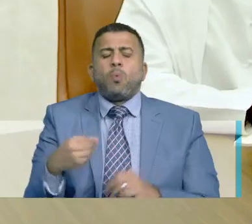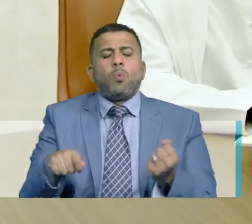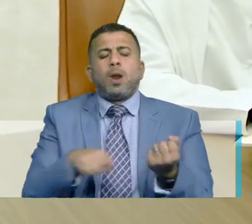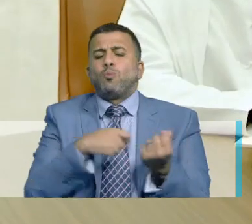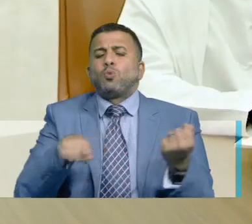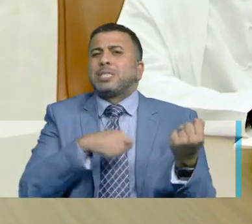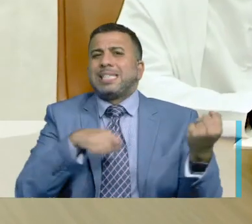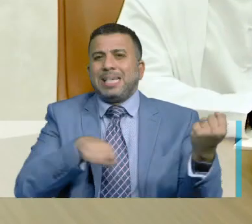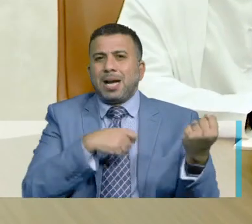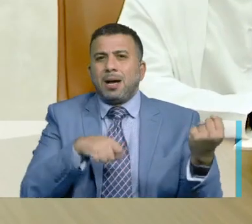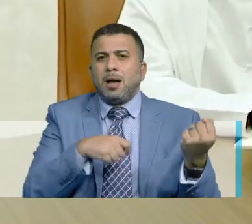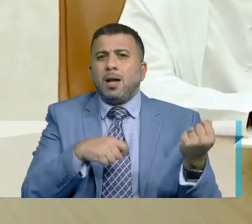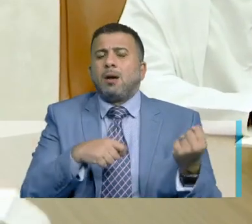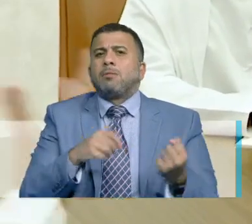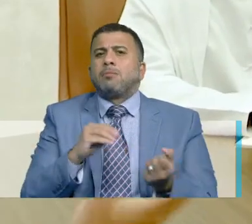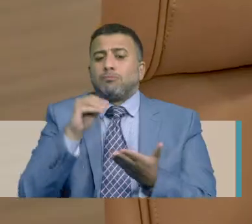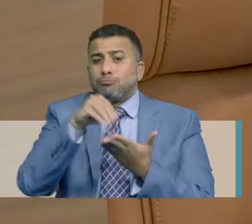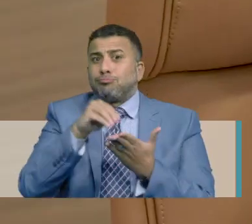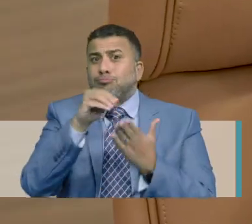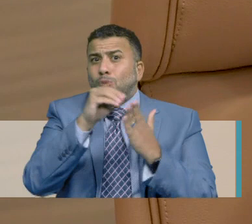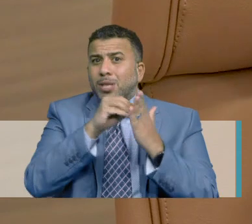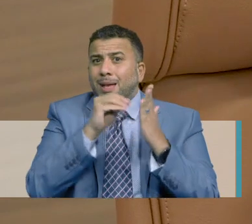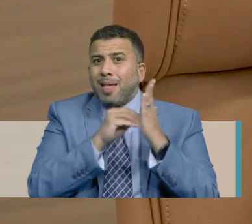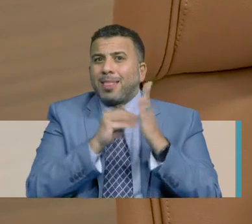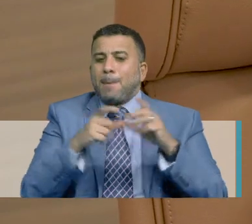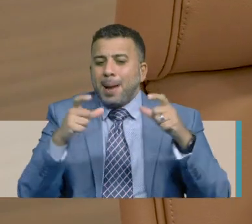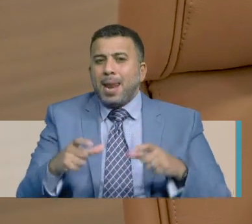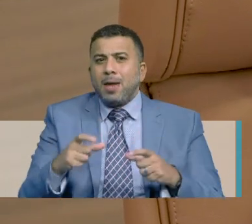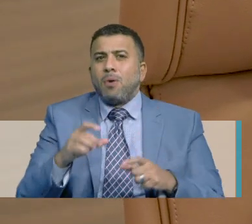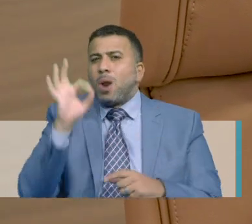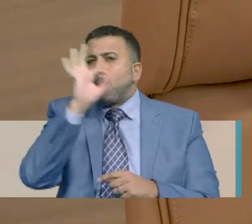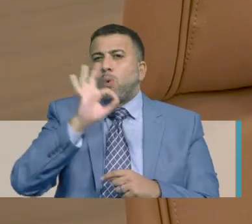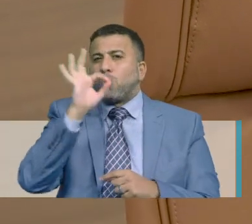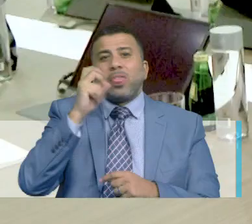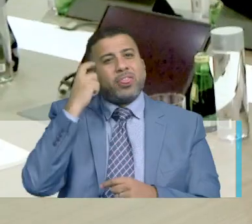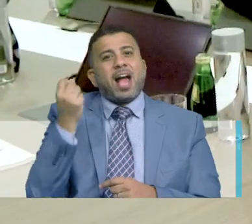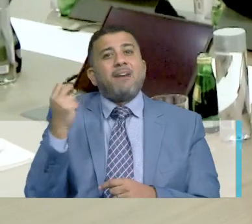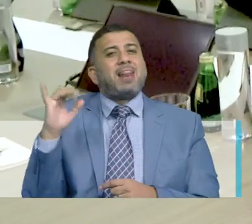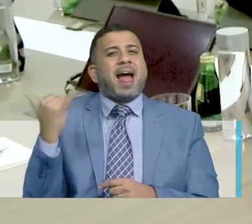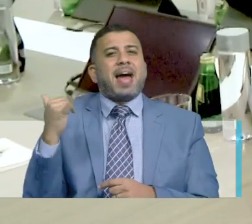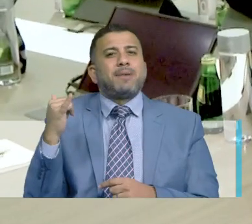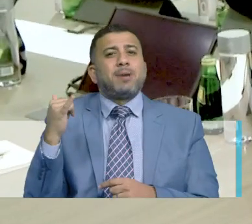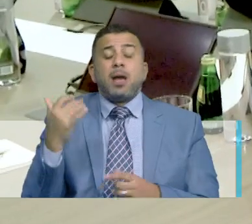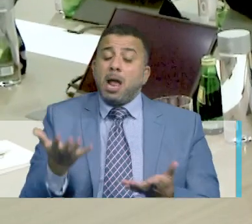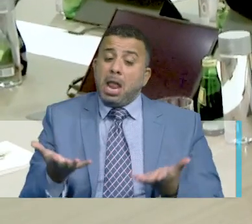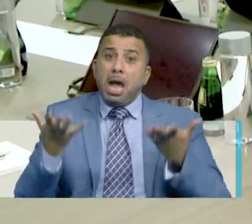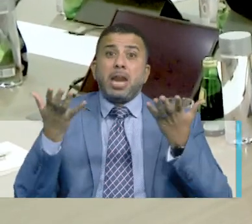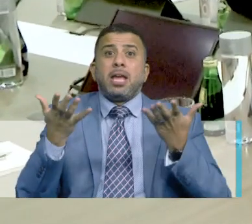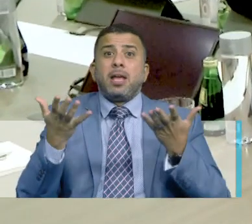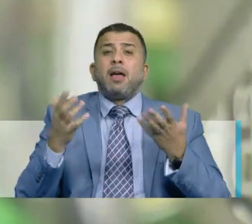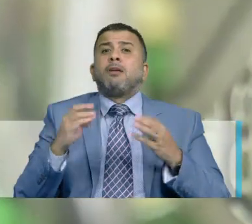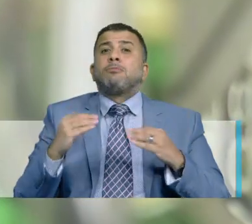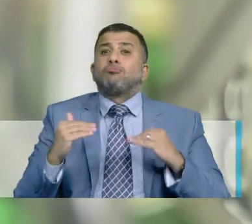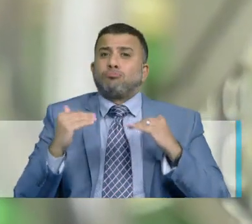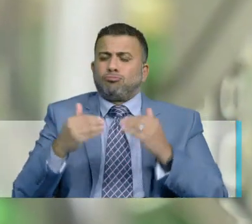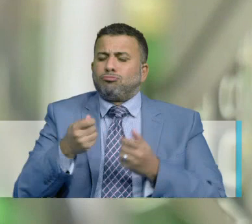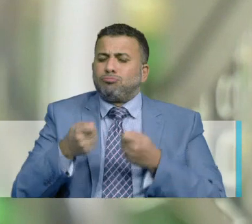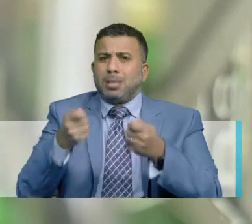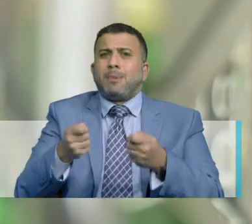الفنون الجميله والموسيقى وتوظيف المعطيات المحليه والموروثه الثقافيه العربيه الغنيه